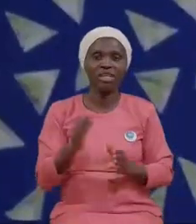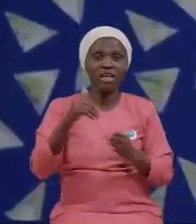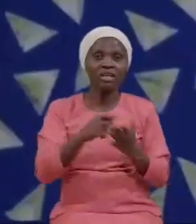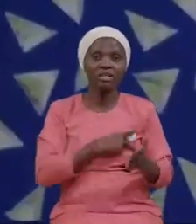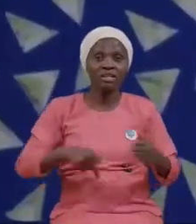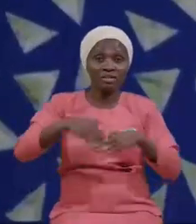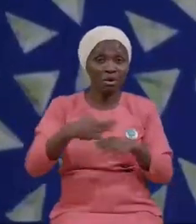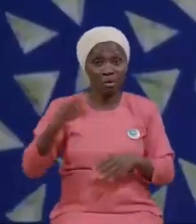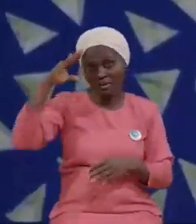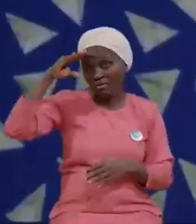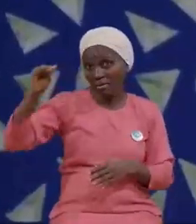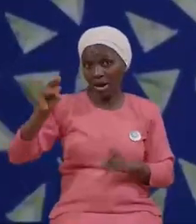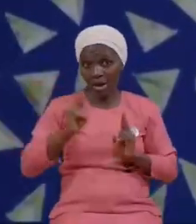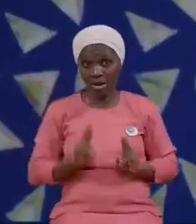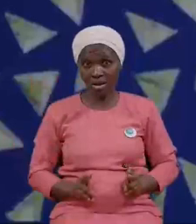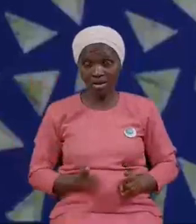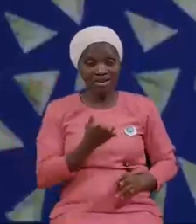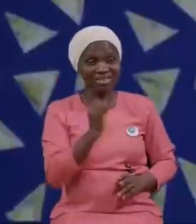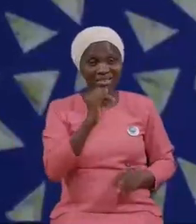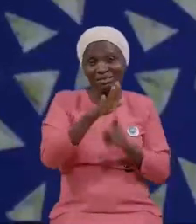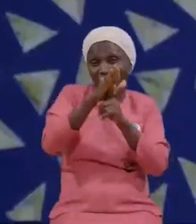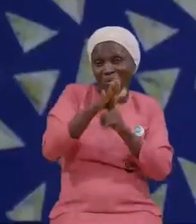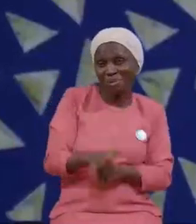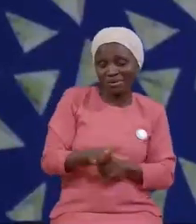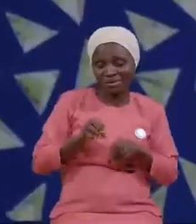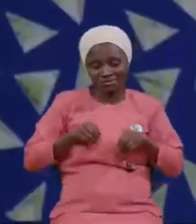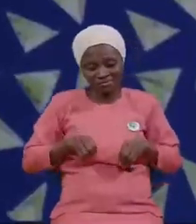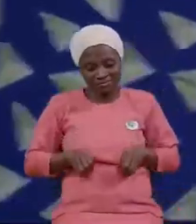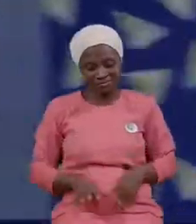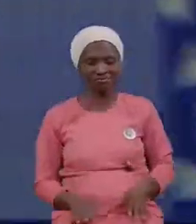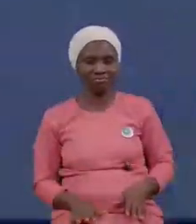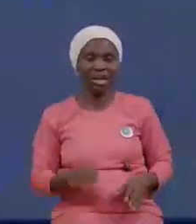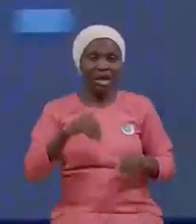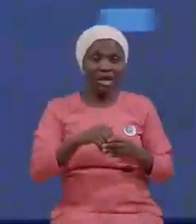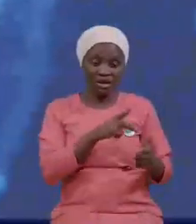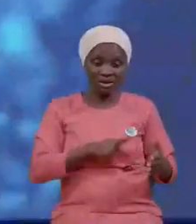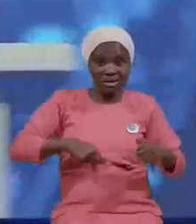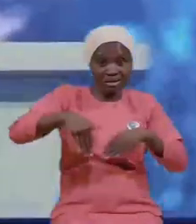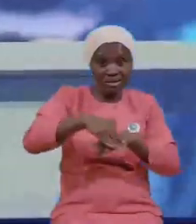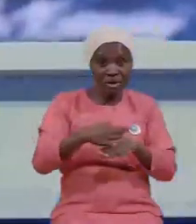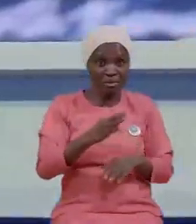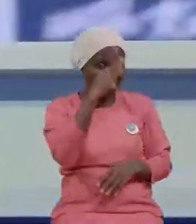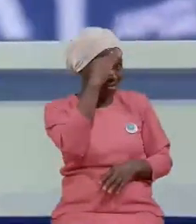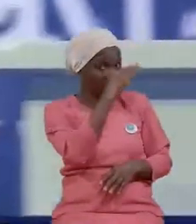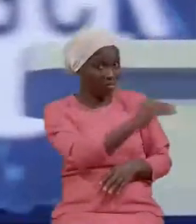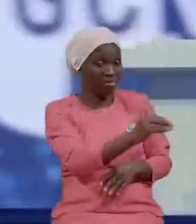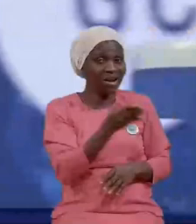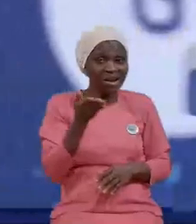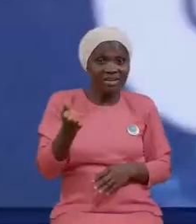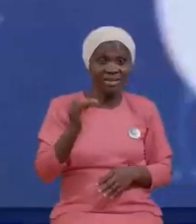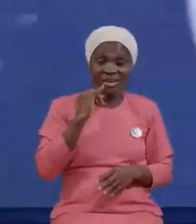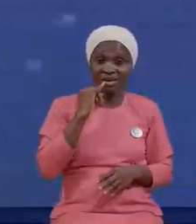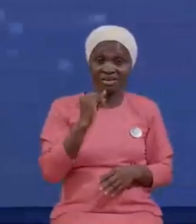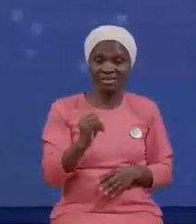Dans le royaume de l'homme, il y a la dépression, il y a l'oppression. Dans le royaume de l'homme, il y a donc